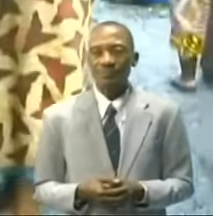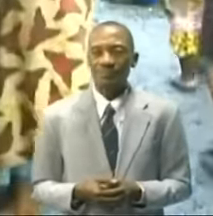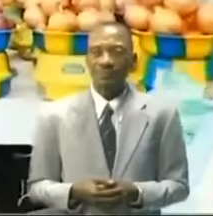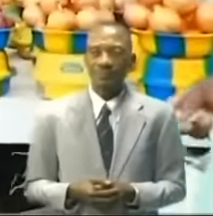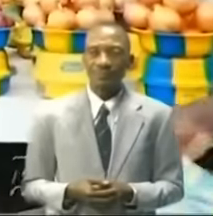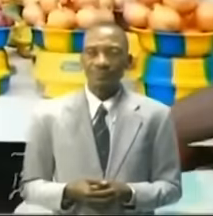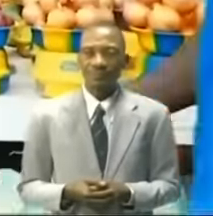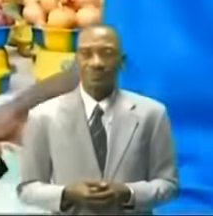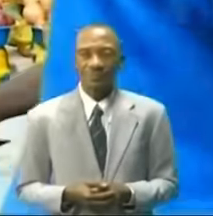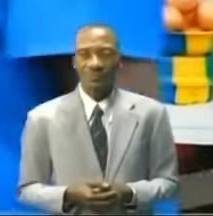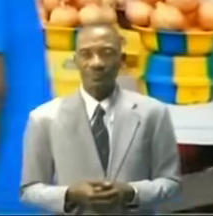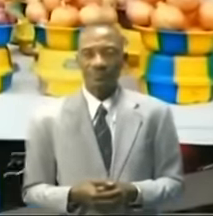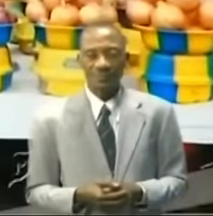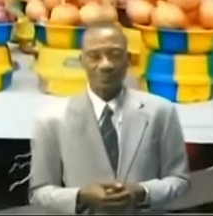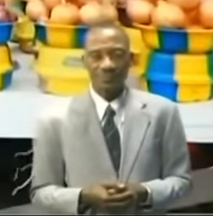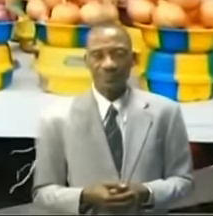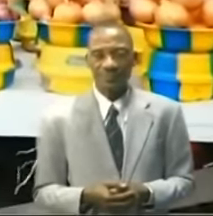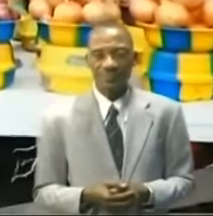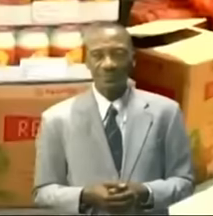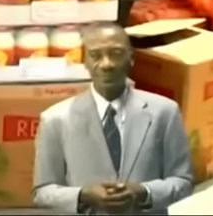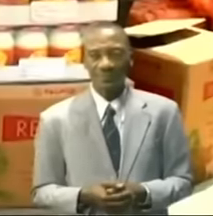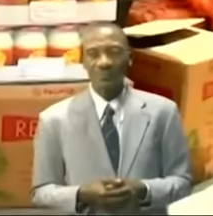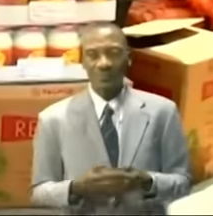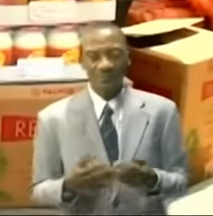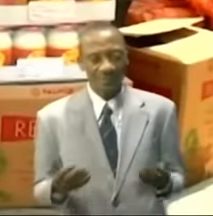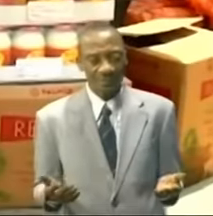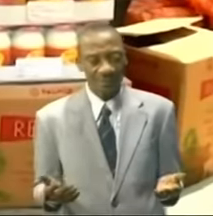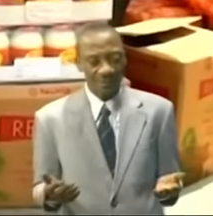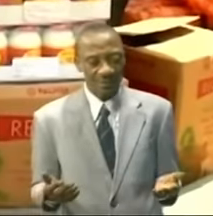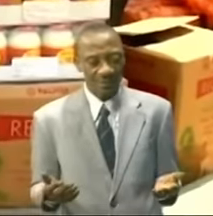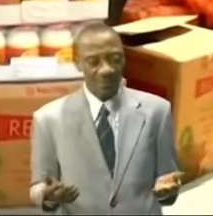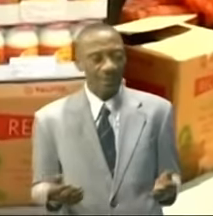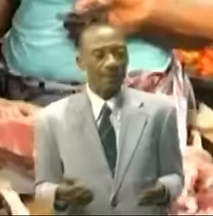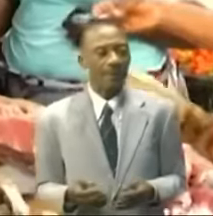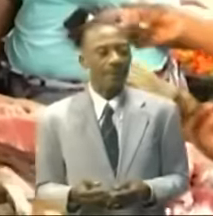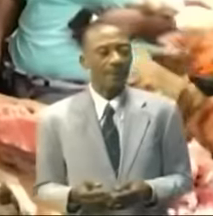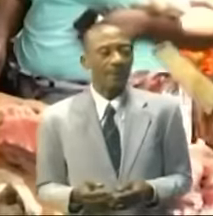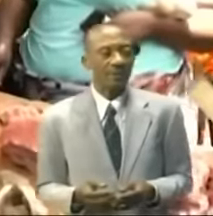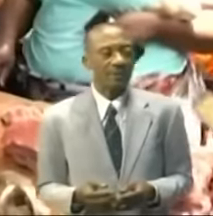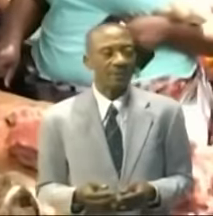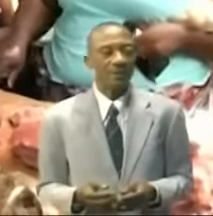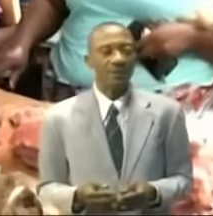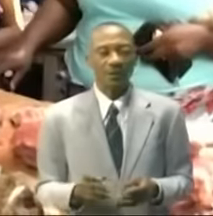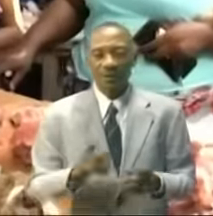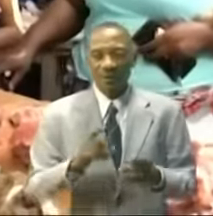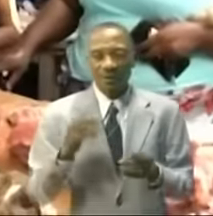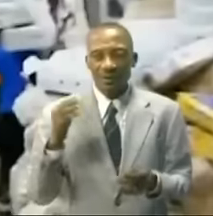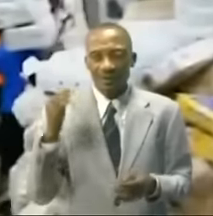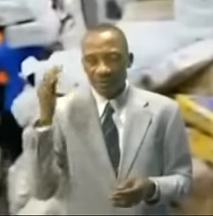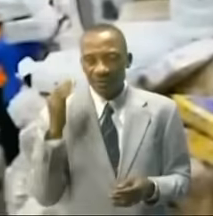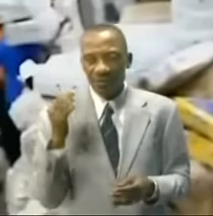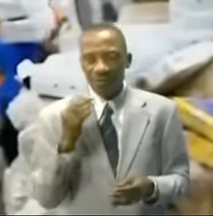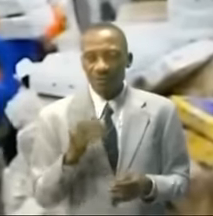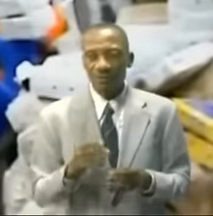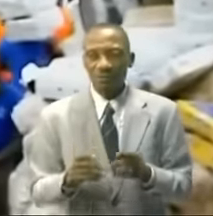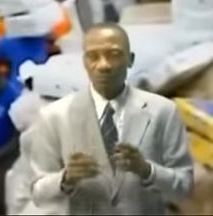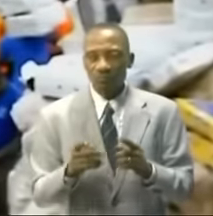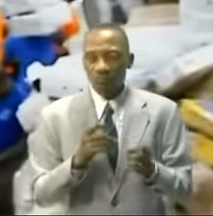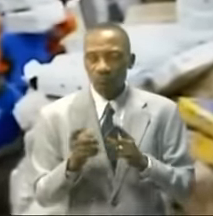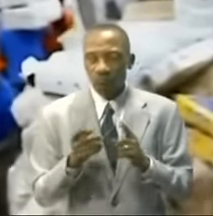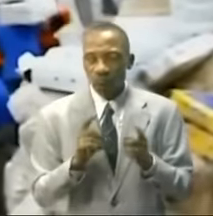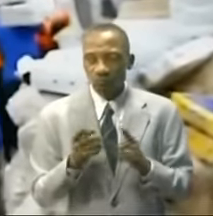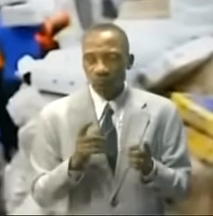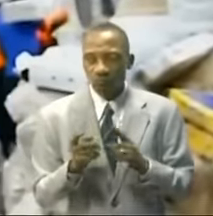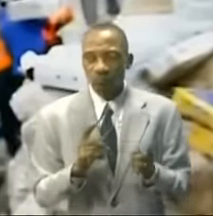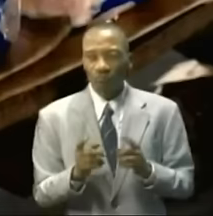C'est un deuxième appui de taille que viennent de recevoir les mesures urgentes du gouvernement contre la vie chère après celui apporté